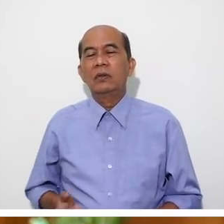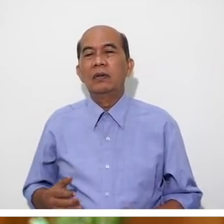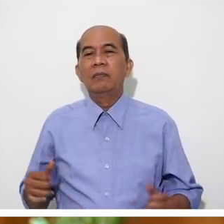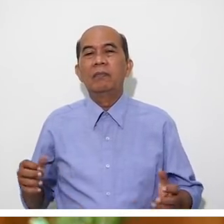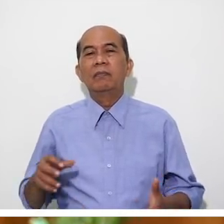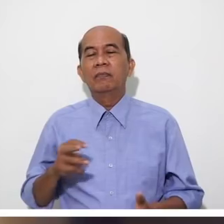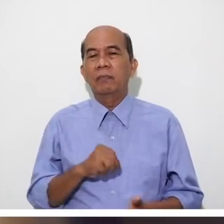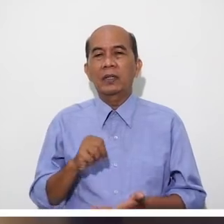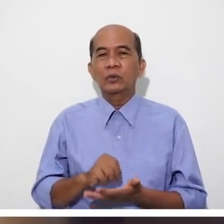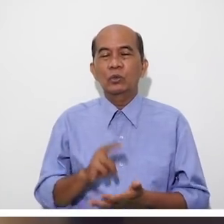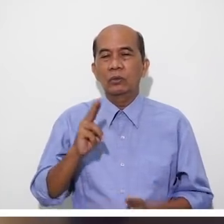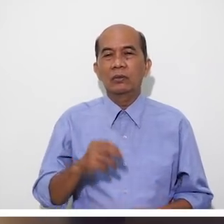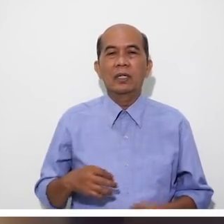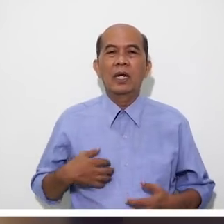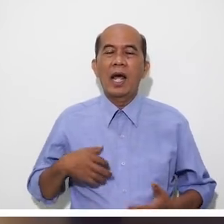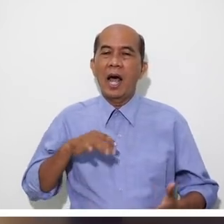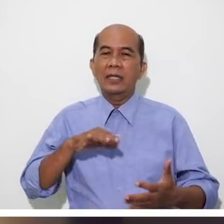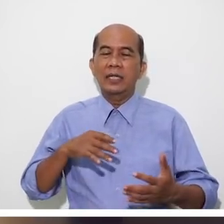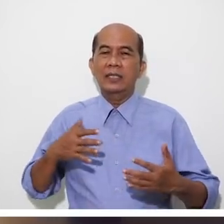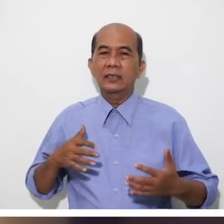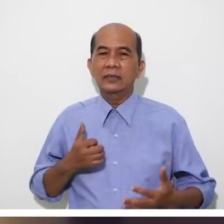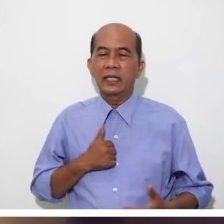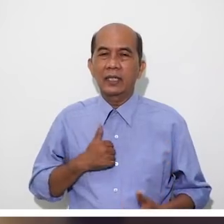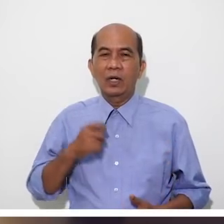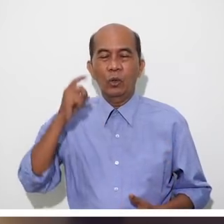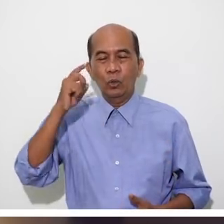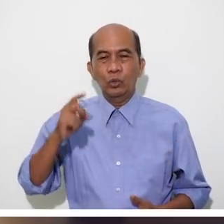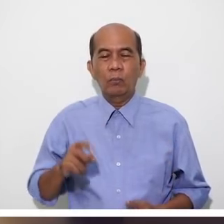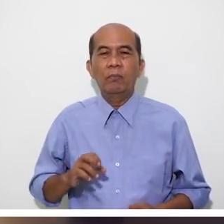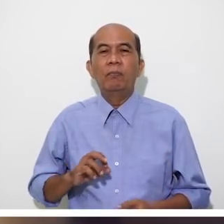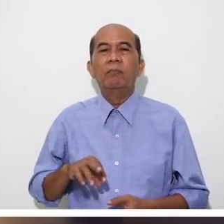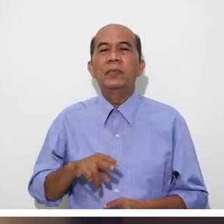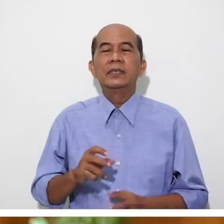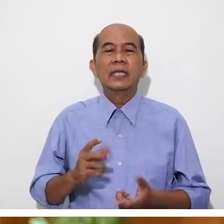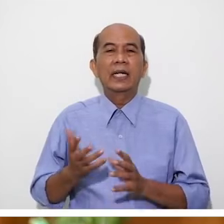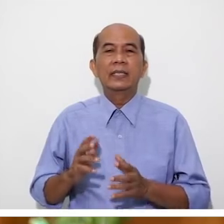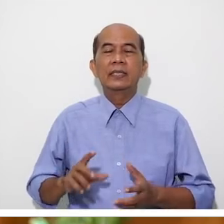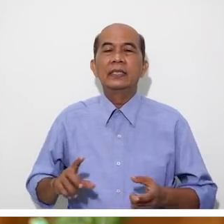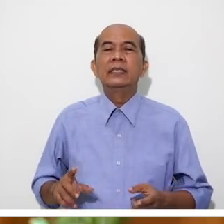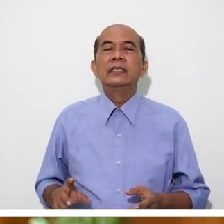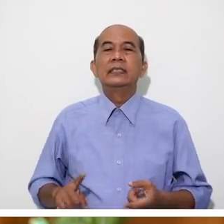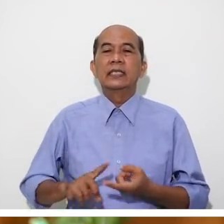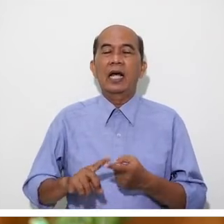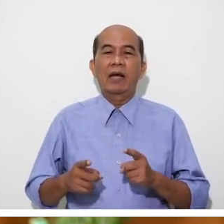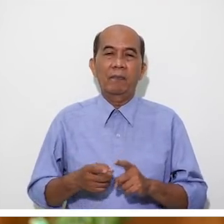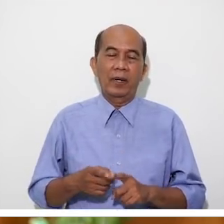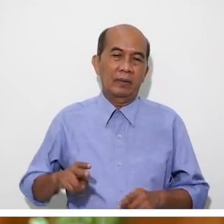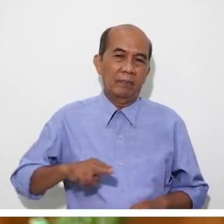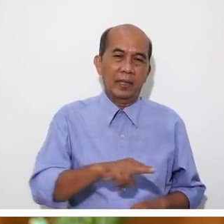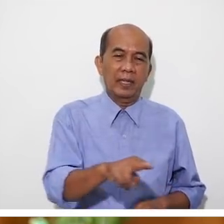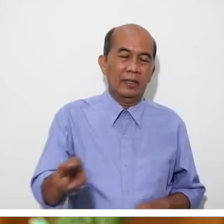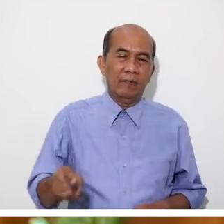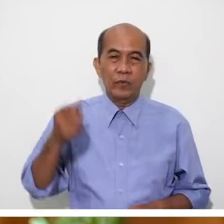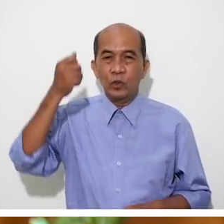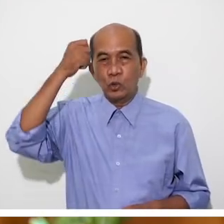seperti ini. Ajar saya untuk bisa menjadi sahabat buat mereka. Ajar saya supaya saya